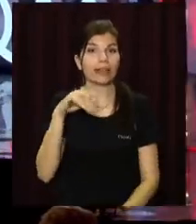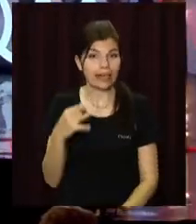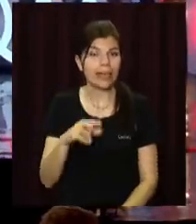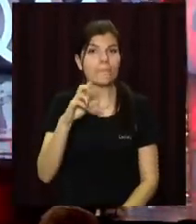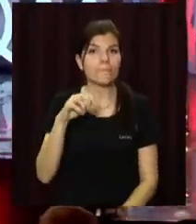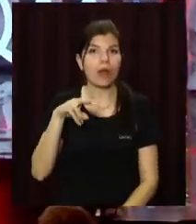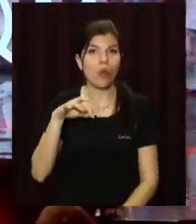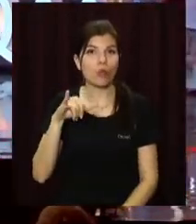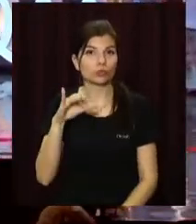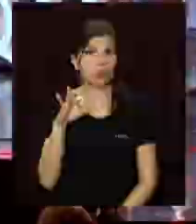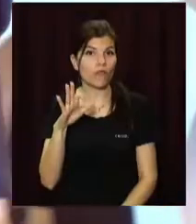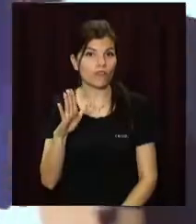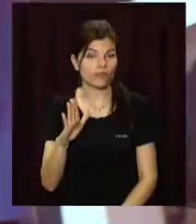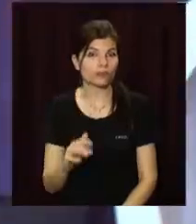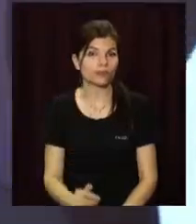Білоусов.